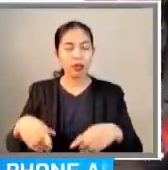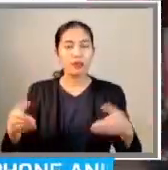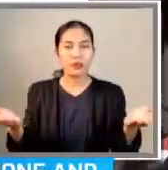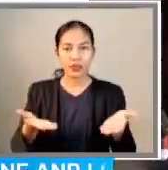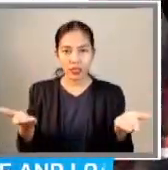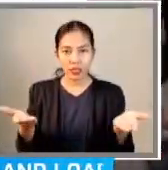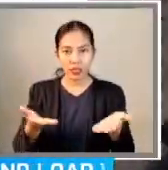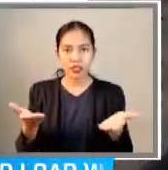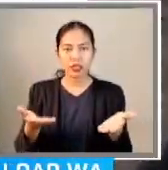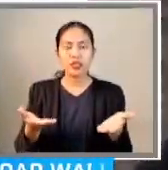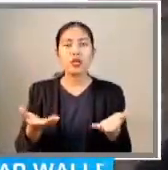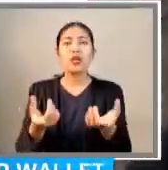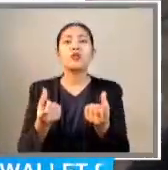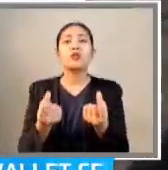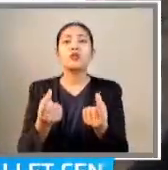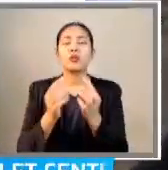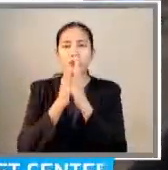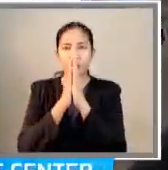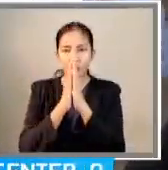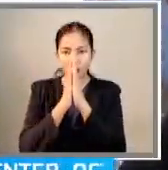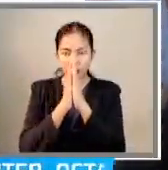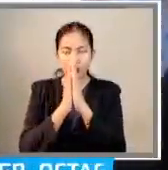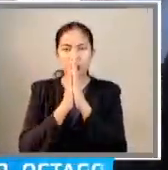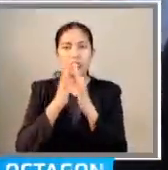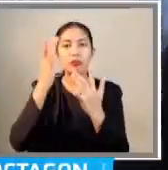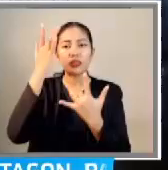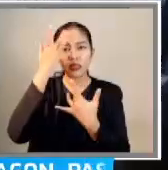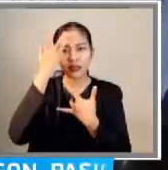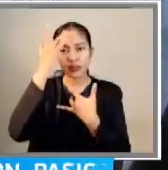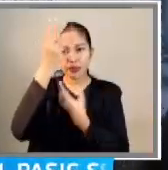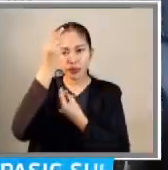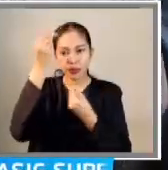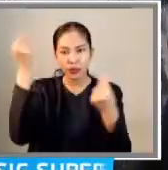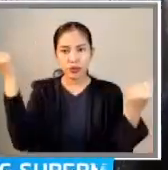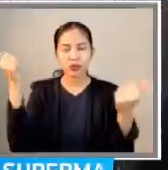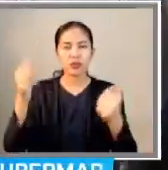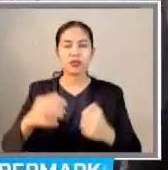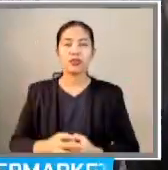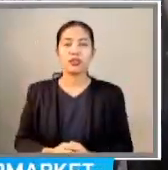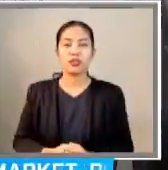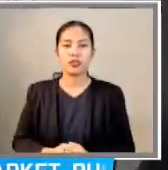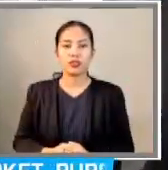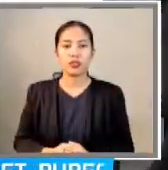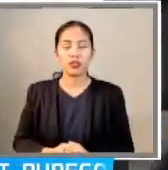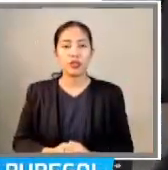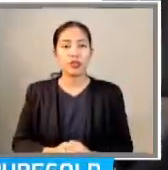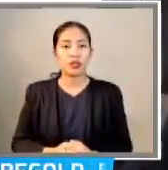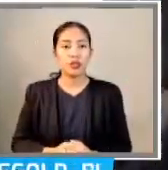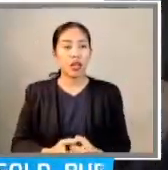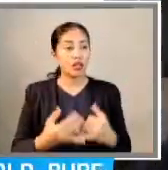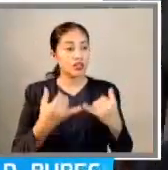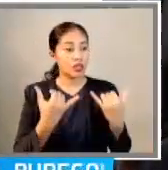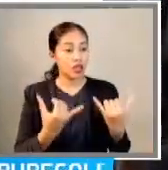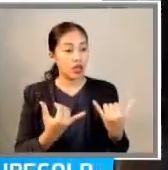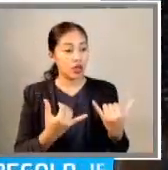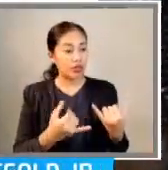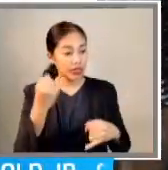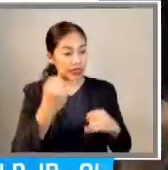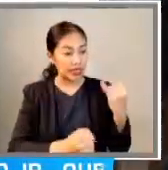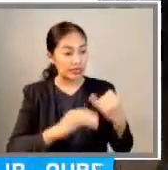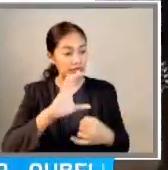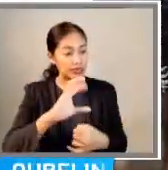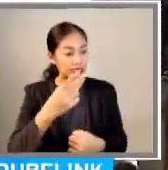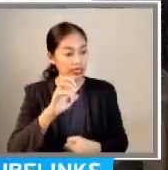manalangin na sana gumaling na po ako. Sinaon niyo po ngayon? Tamang-tama, ngayon po yung last chemo niyo, kanya? Opo, last chemo ko po